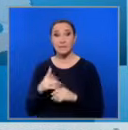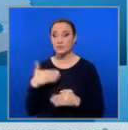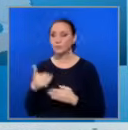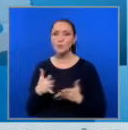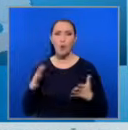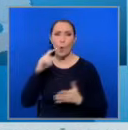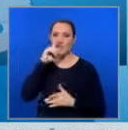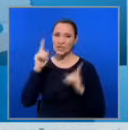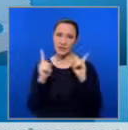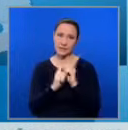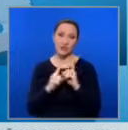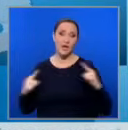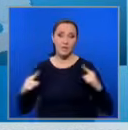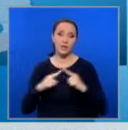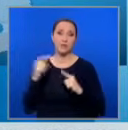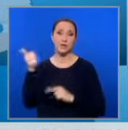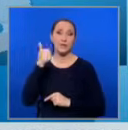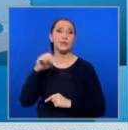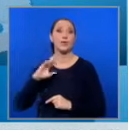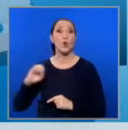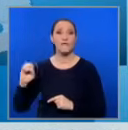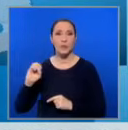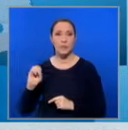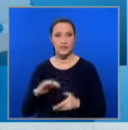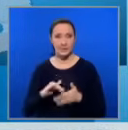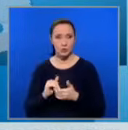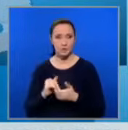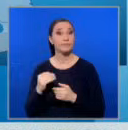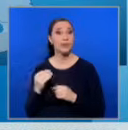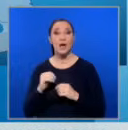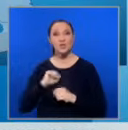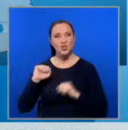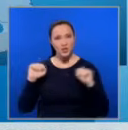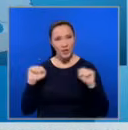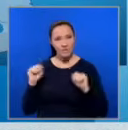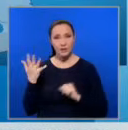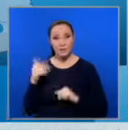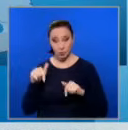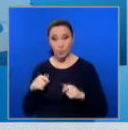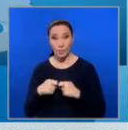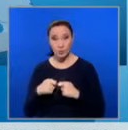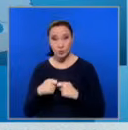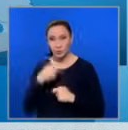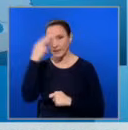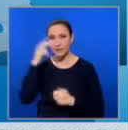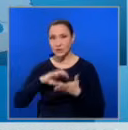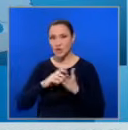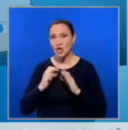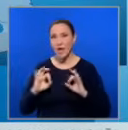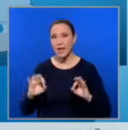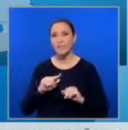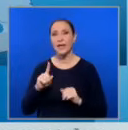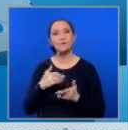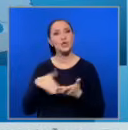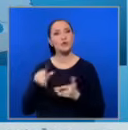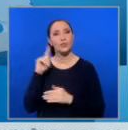много важна среща на върха на лидерите от Европейския съюз в четвъртък и петък тук в Брюксел. Темата за Шенген не е част от